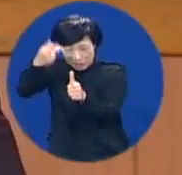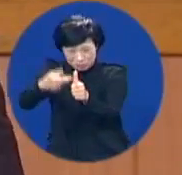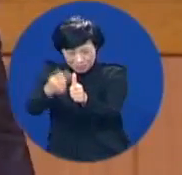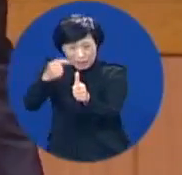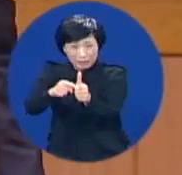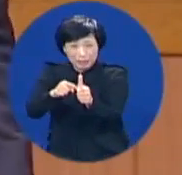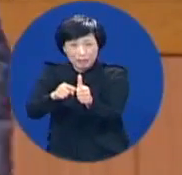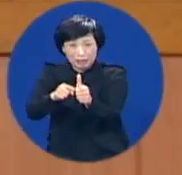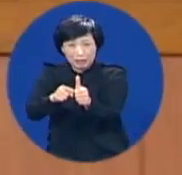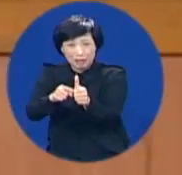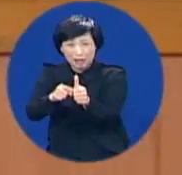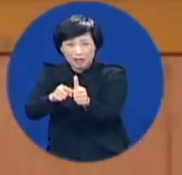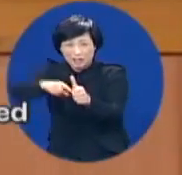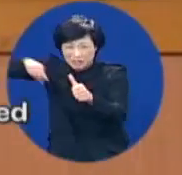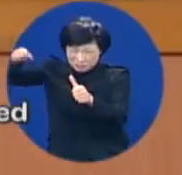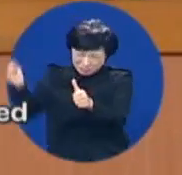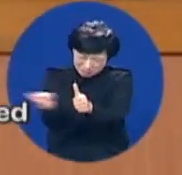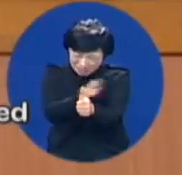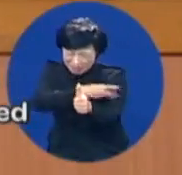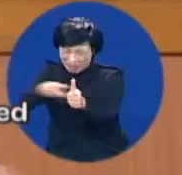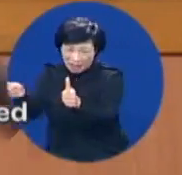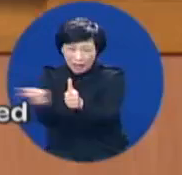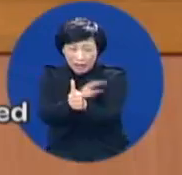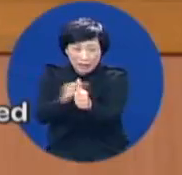벗겨서 두드려 패서